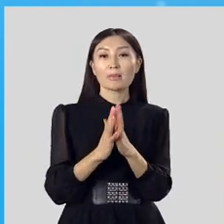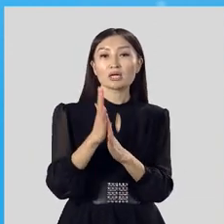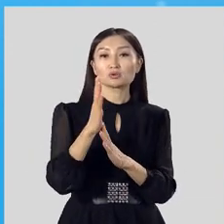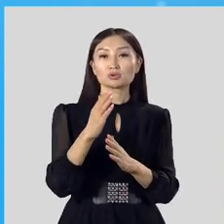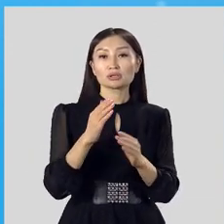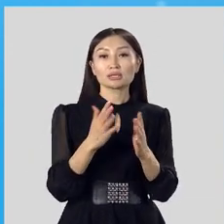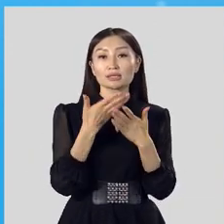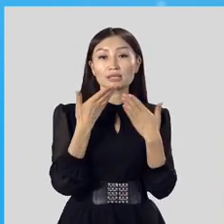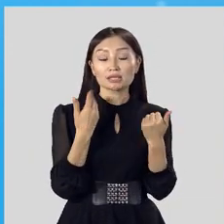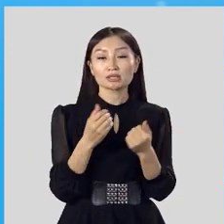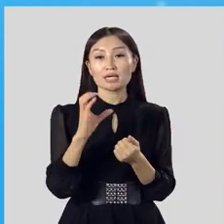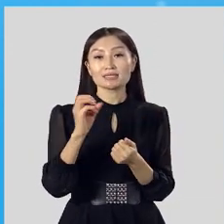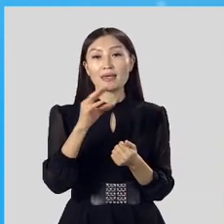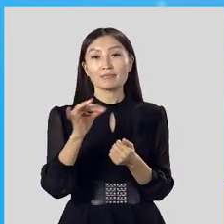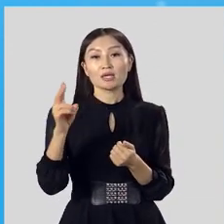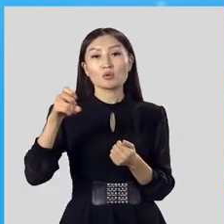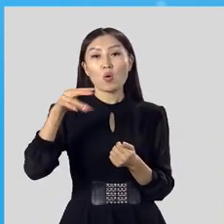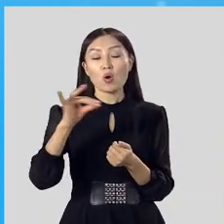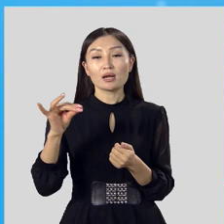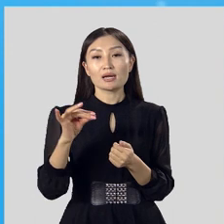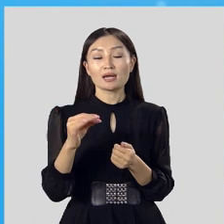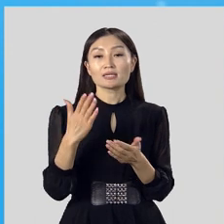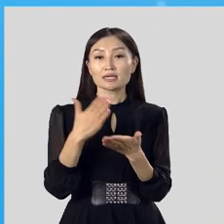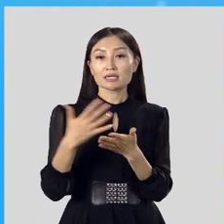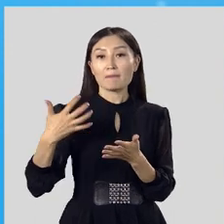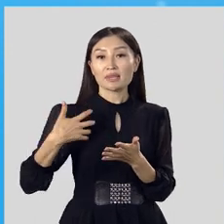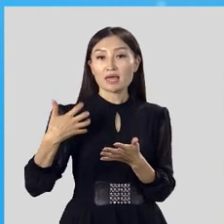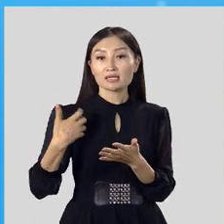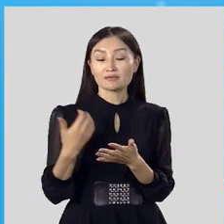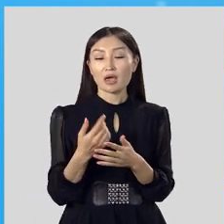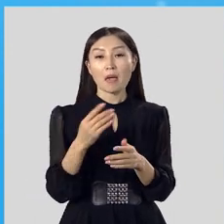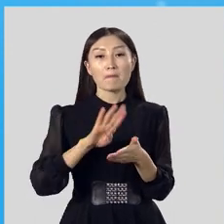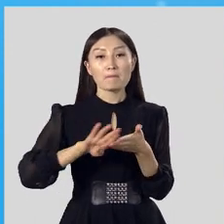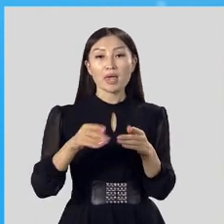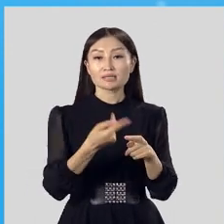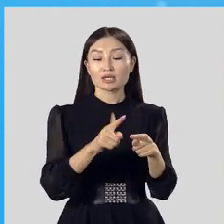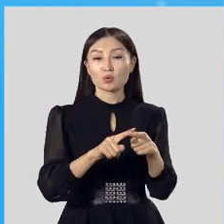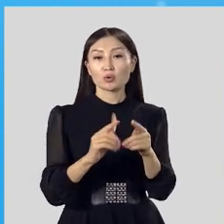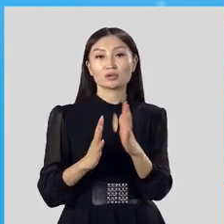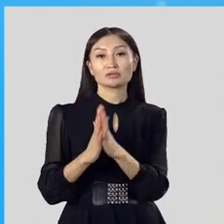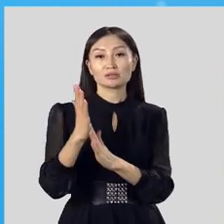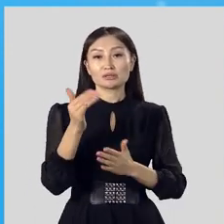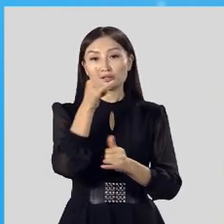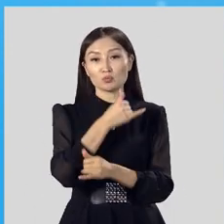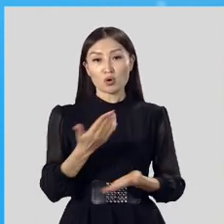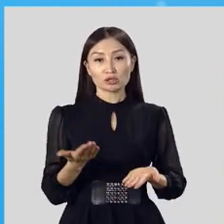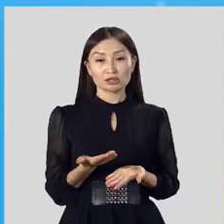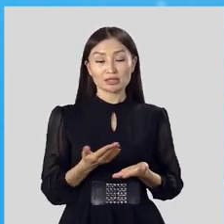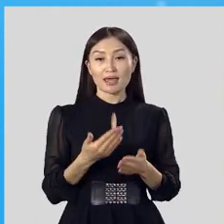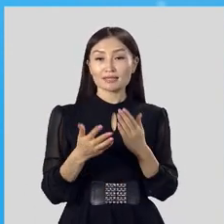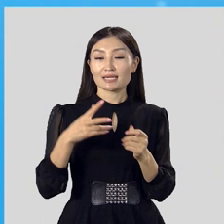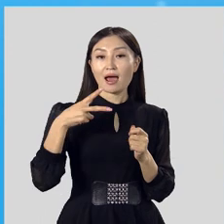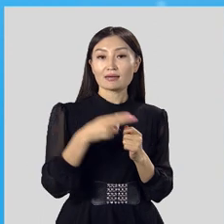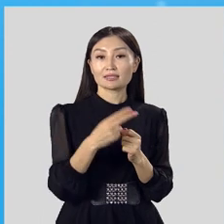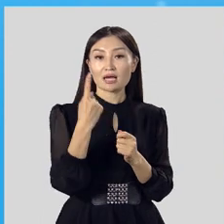растет. Ведь в семидолях содержатся питательные вещества, без которых проросток не сможет жить. Если